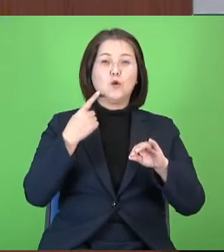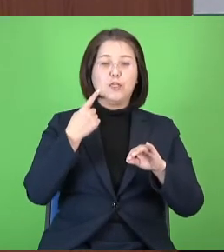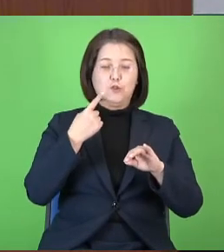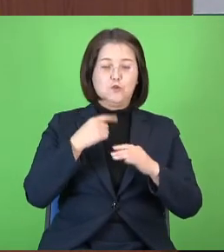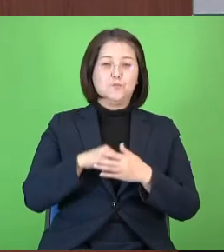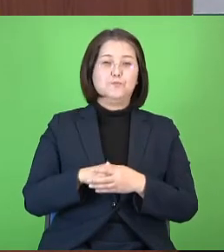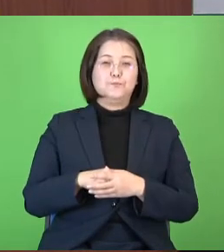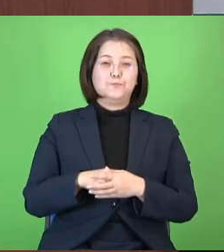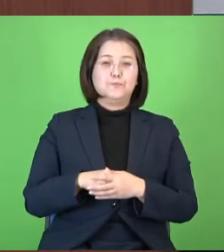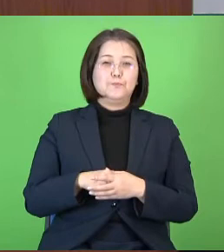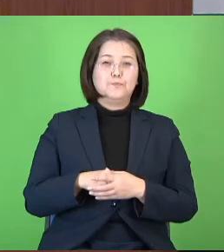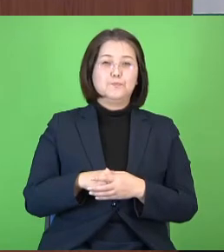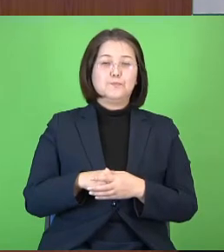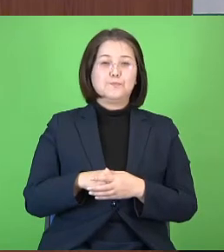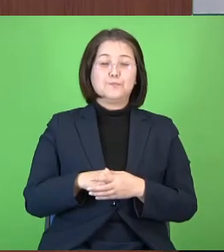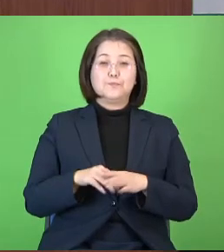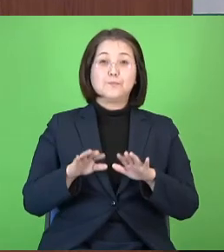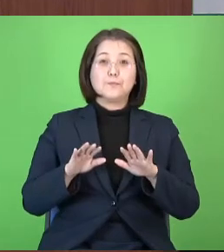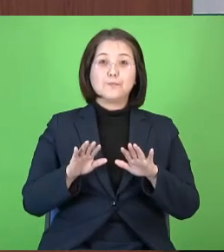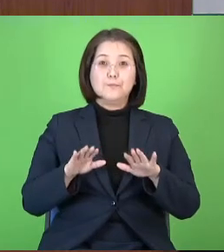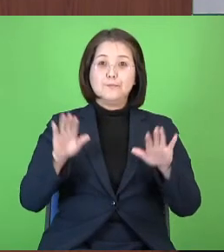大丈夫なんでしょうか